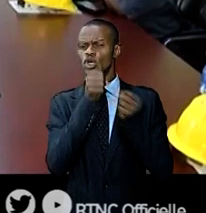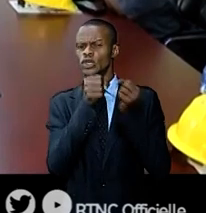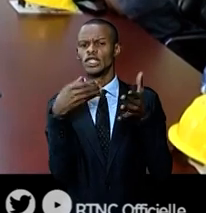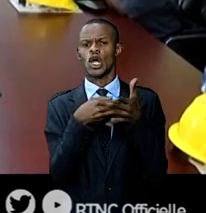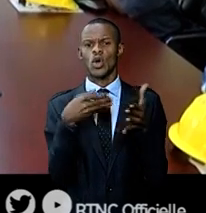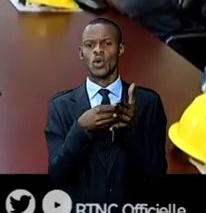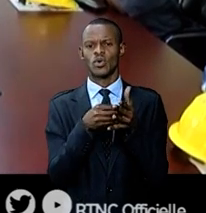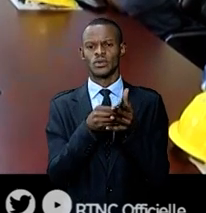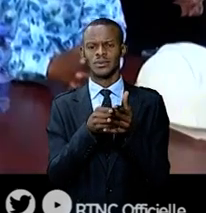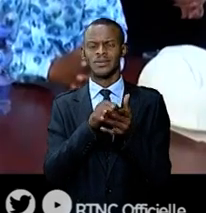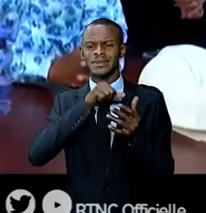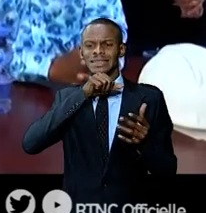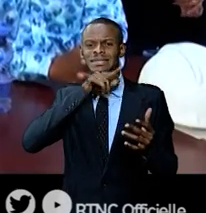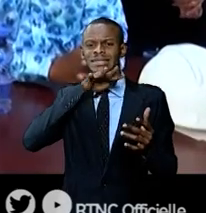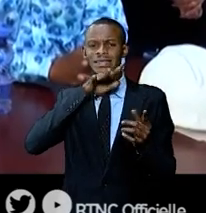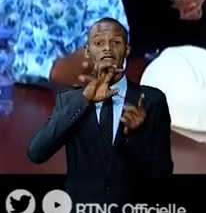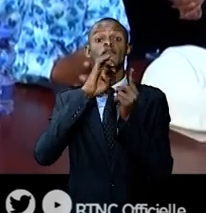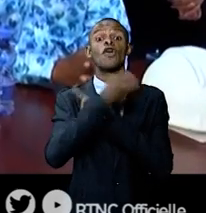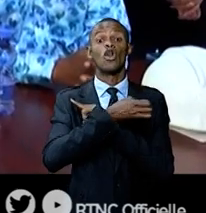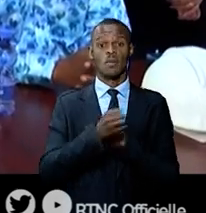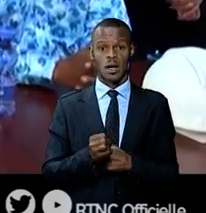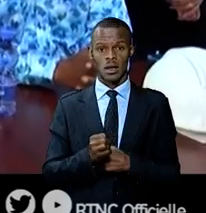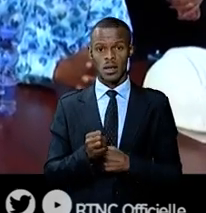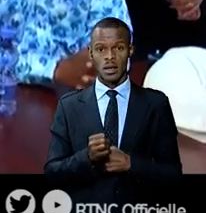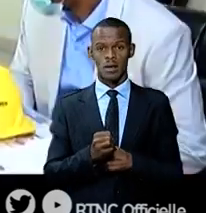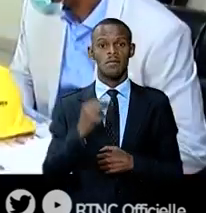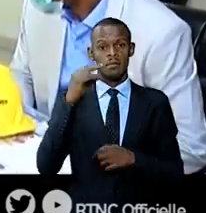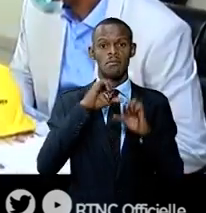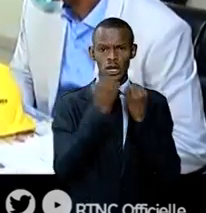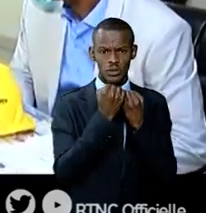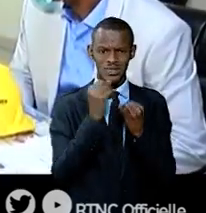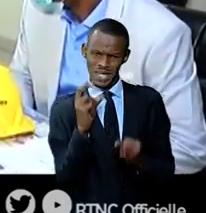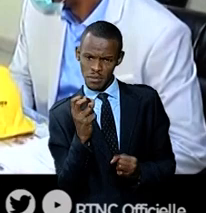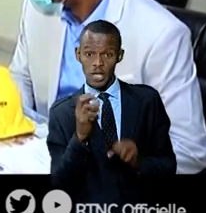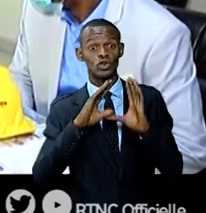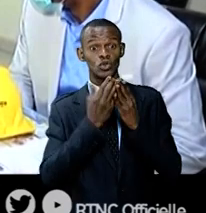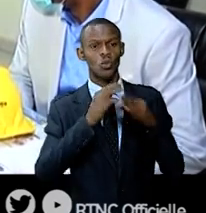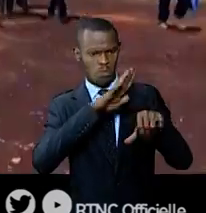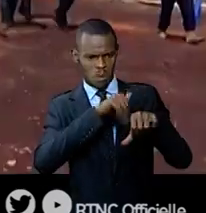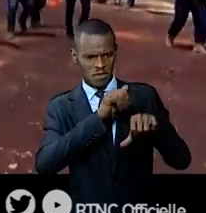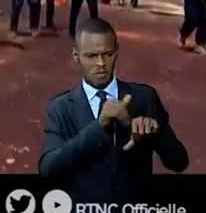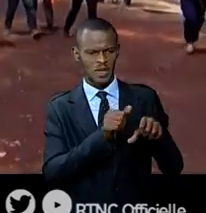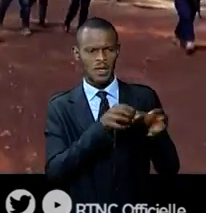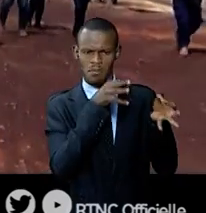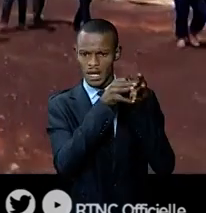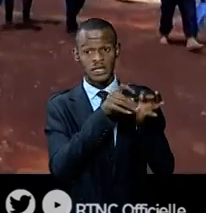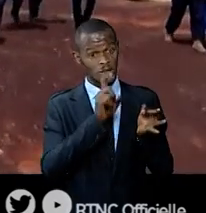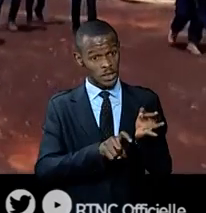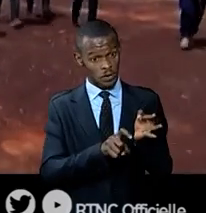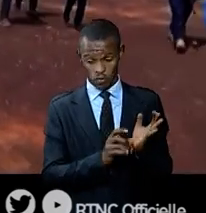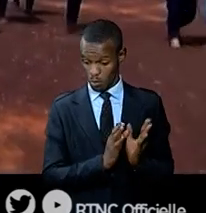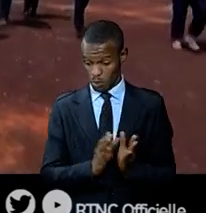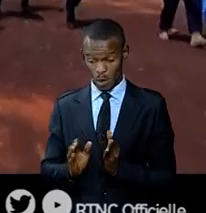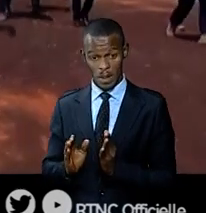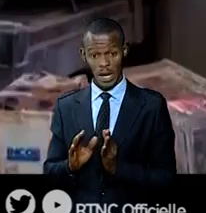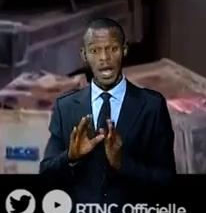l'environnement, les entreprises minières ont été invitées à introduire une donne environnementale dans leurs actions. Cela lors de